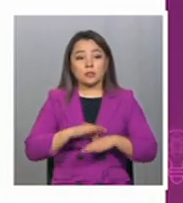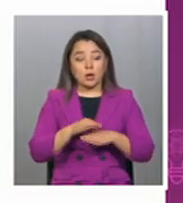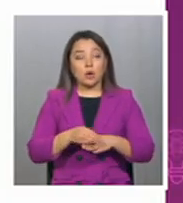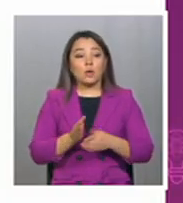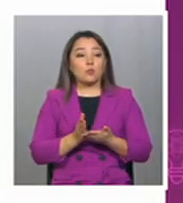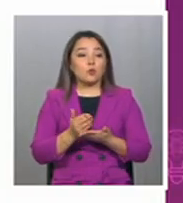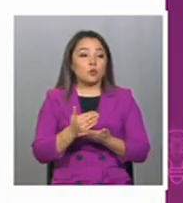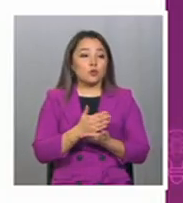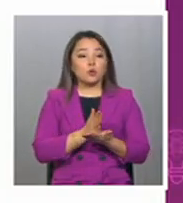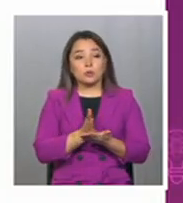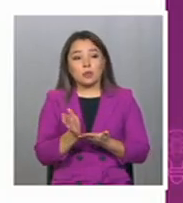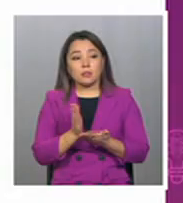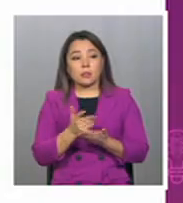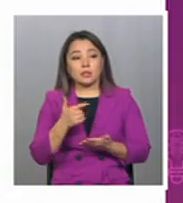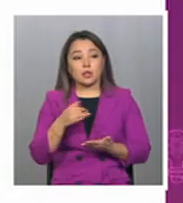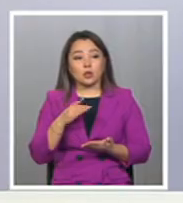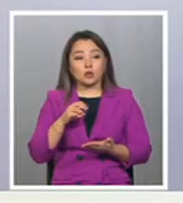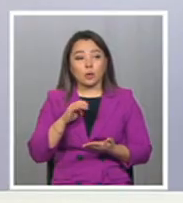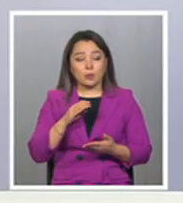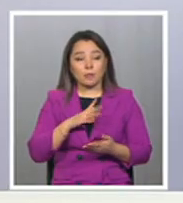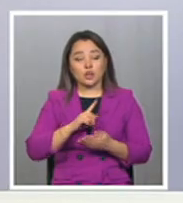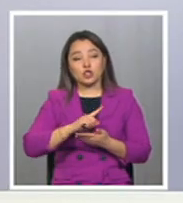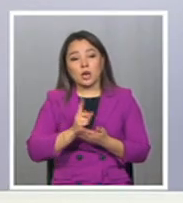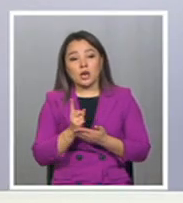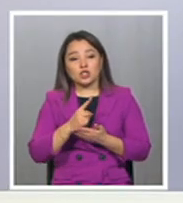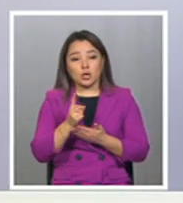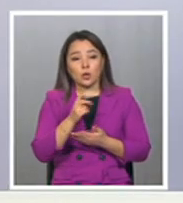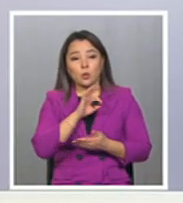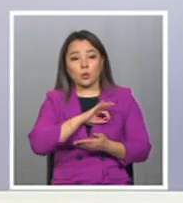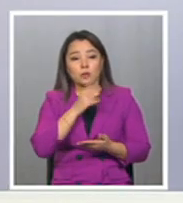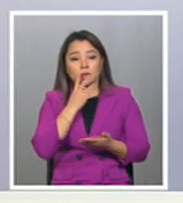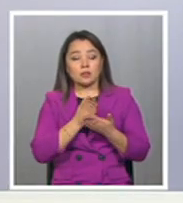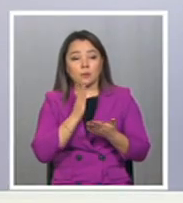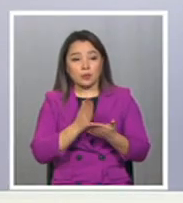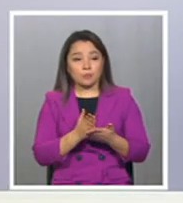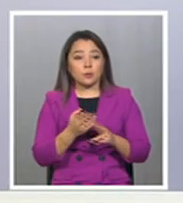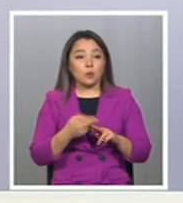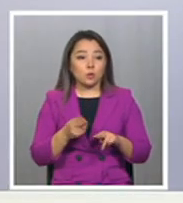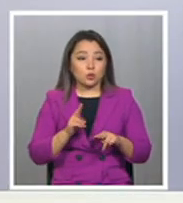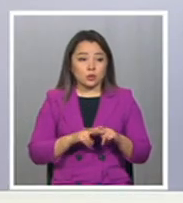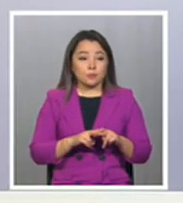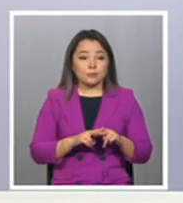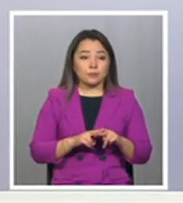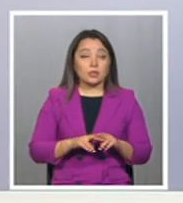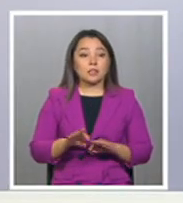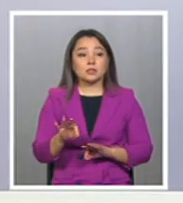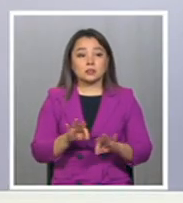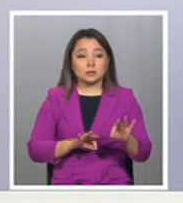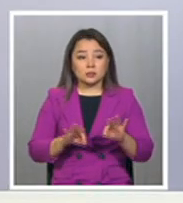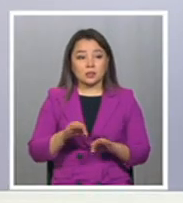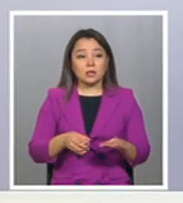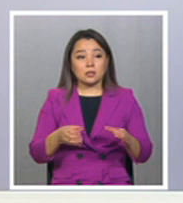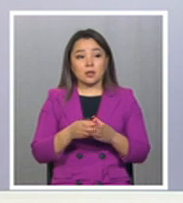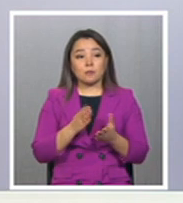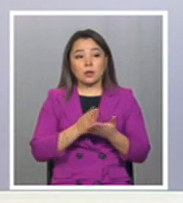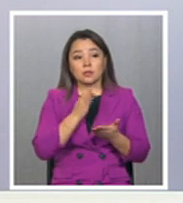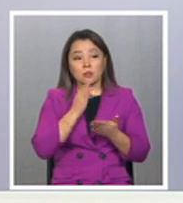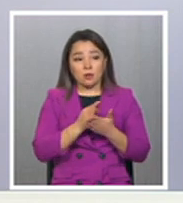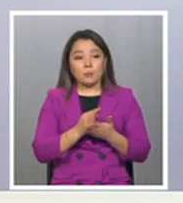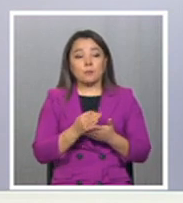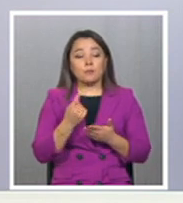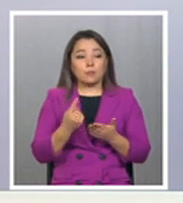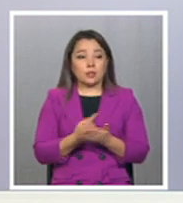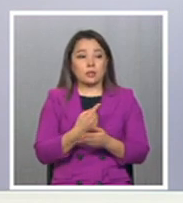үшін гироскопиялық датчиктерді қолданамыз. Бұл жерде сызықтық алгоритм бір реттен